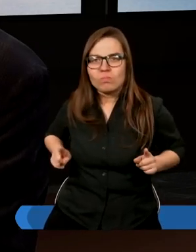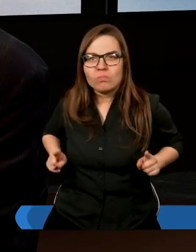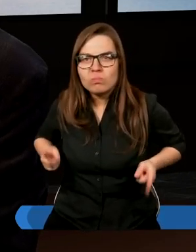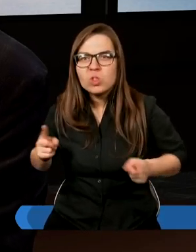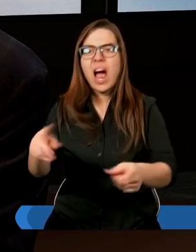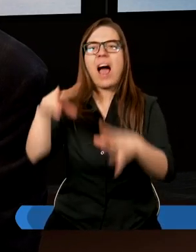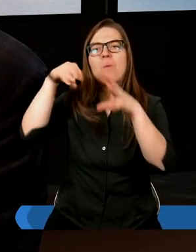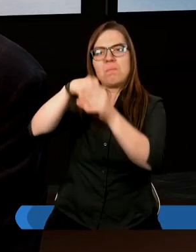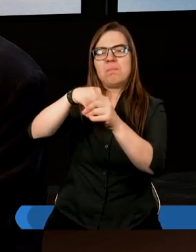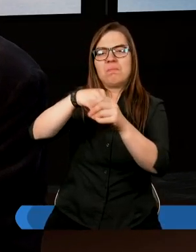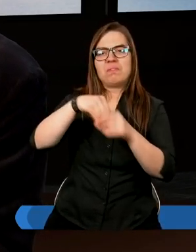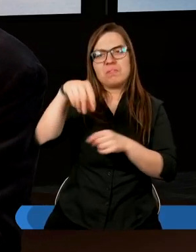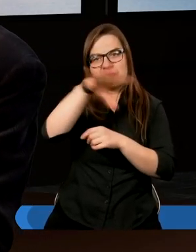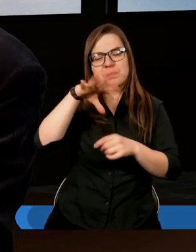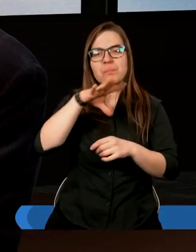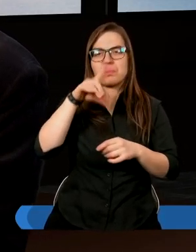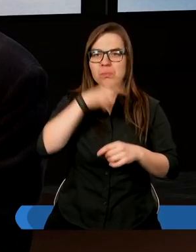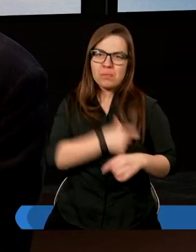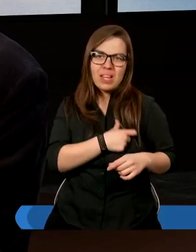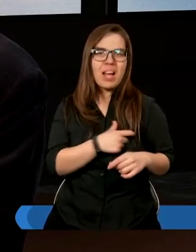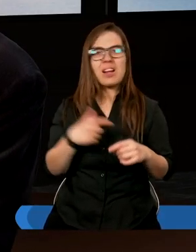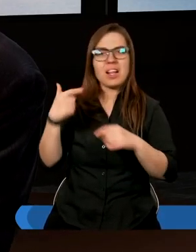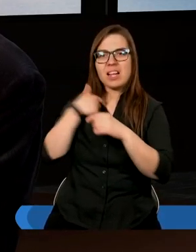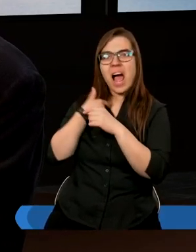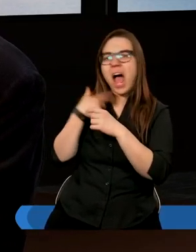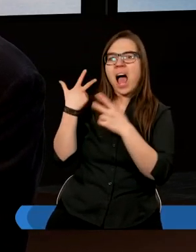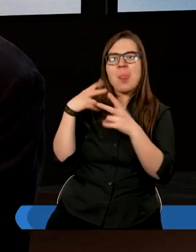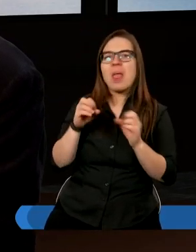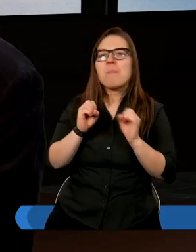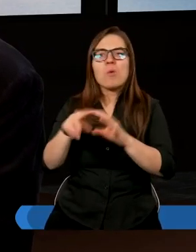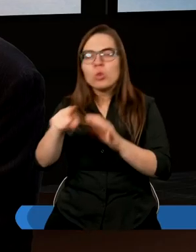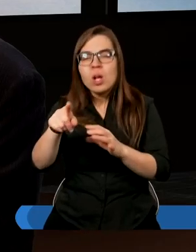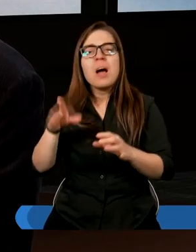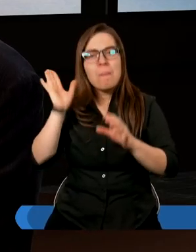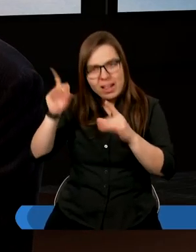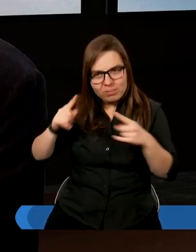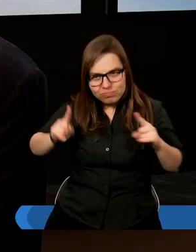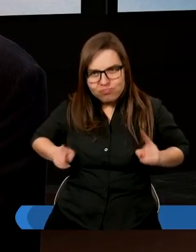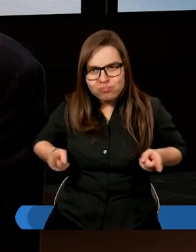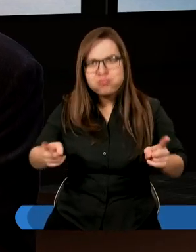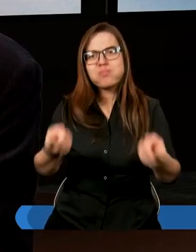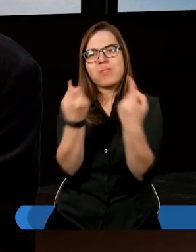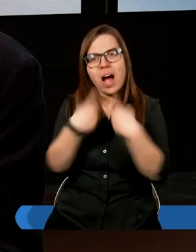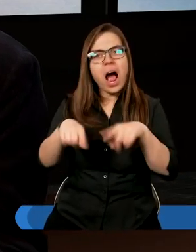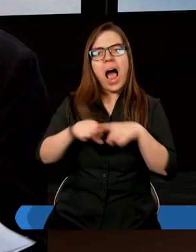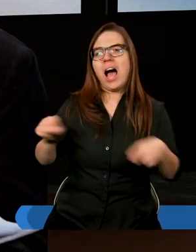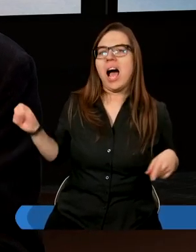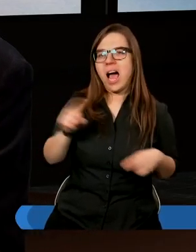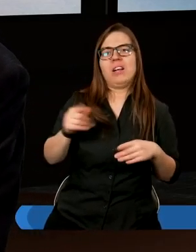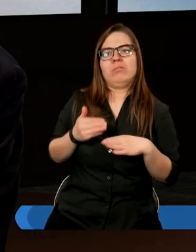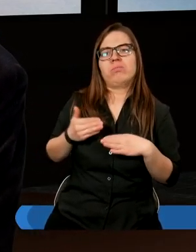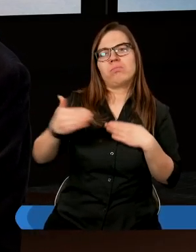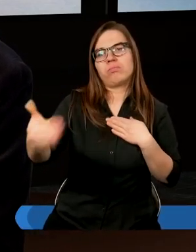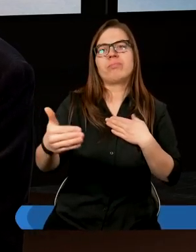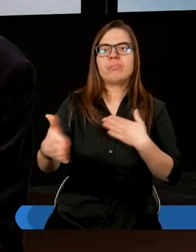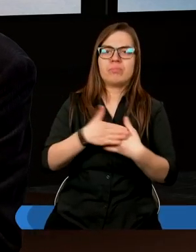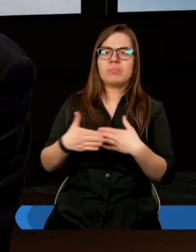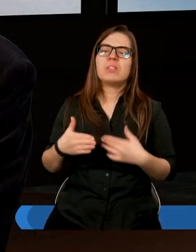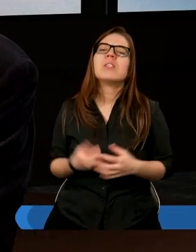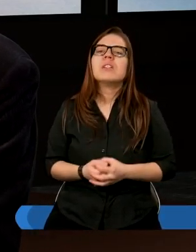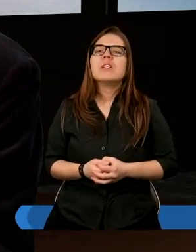i ja jej nie porzucę, ja ją będę kontynuował aż do samego końca. I autor